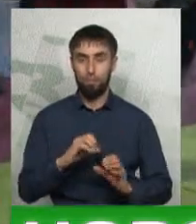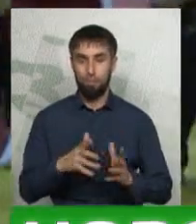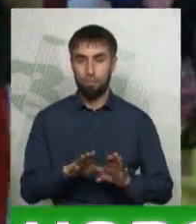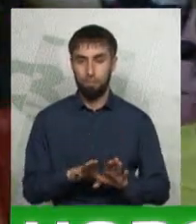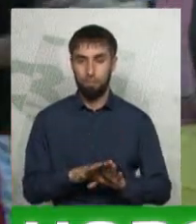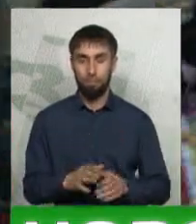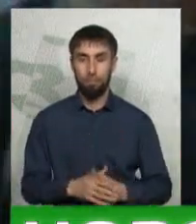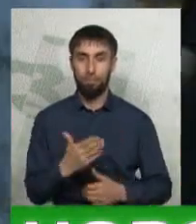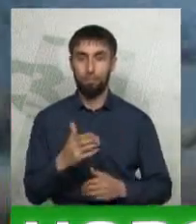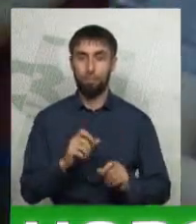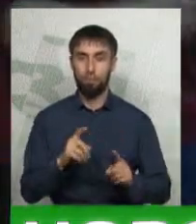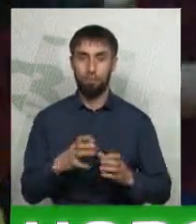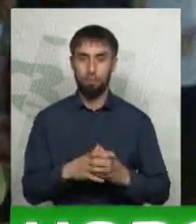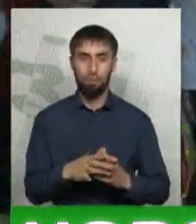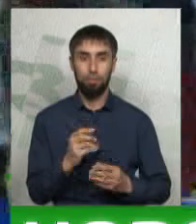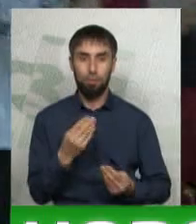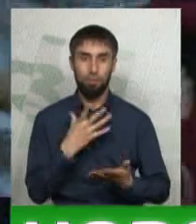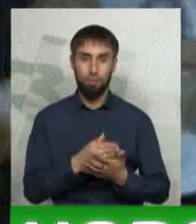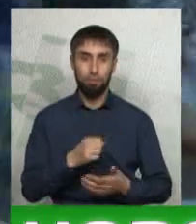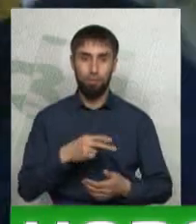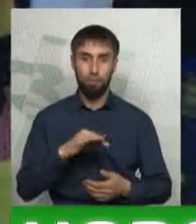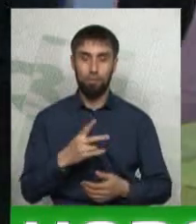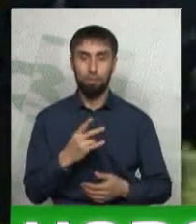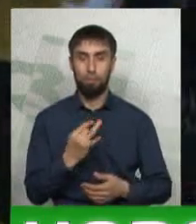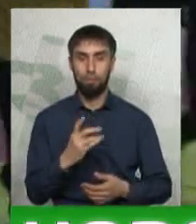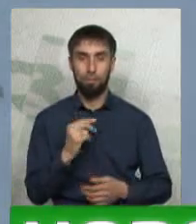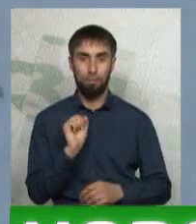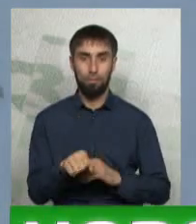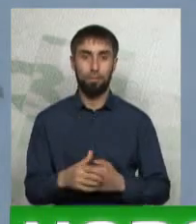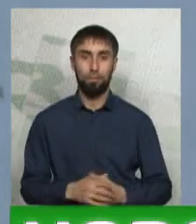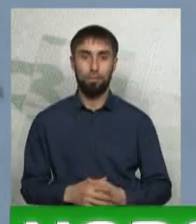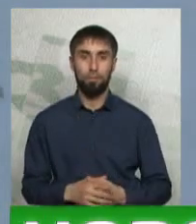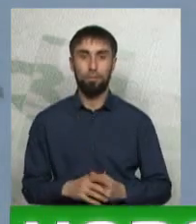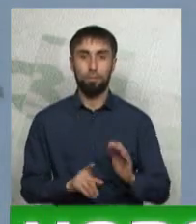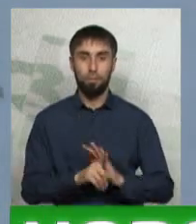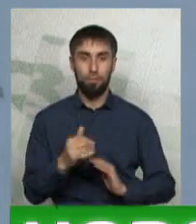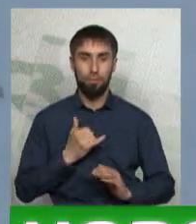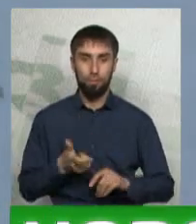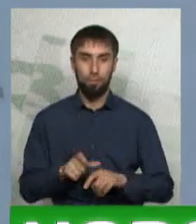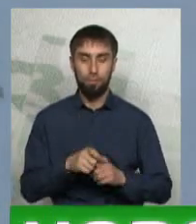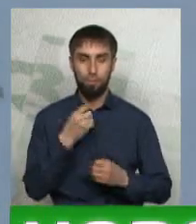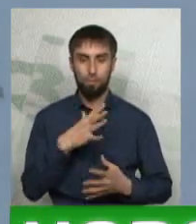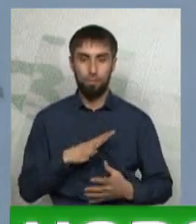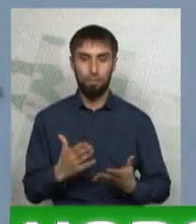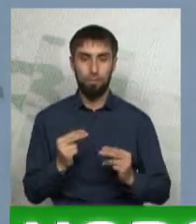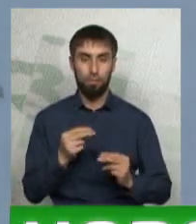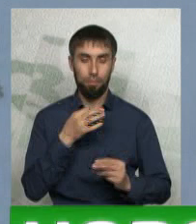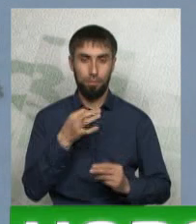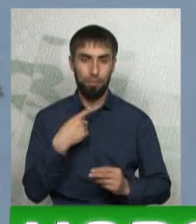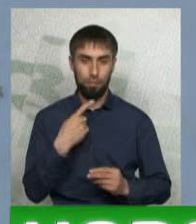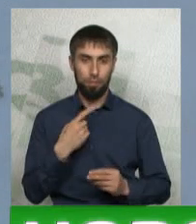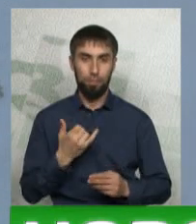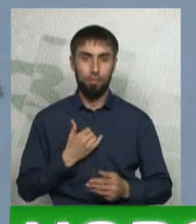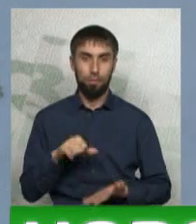Золотая команда под его руководством не дает своим оппонентам и шанса на победу. Начало у нас очень хорошее было, если честно сказать, потому что мы